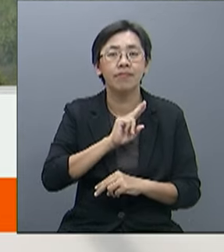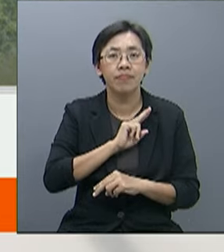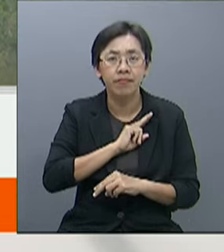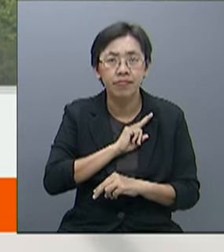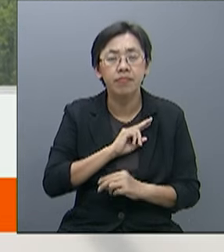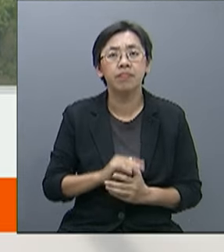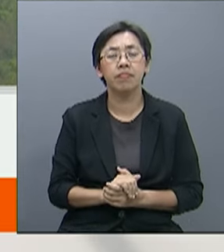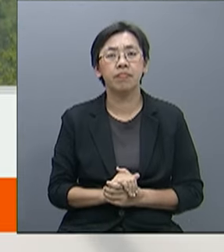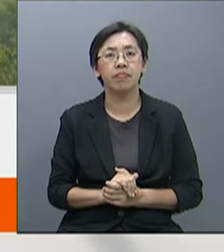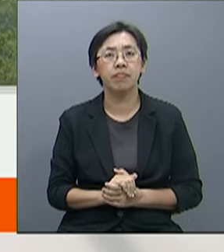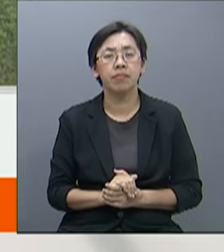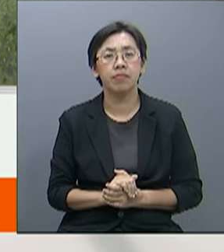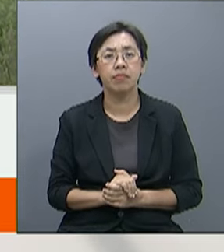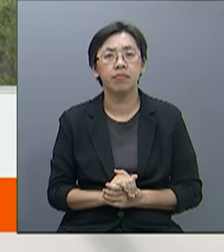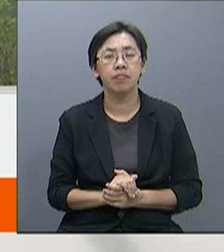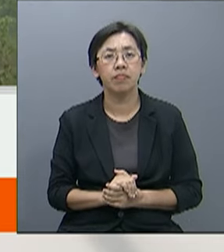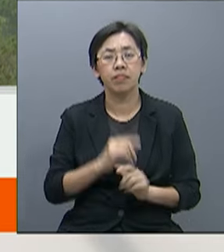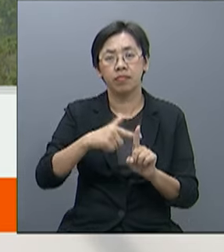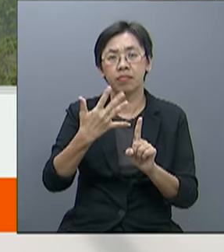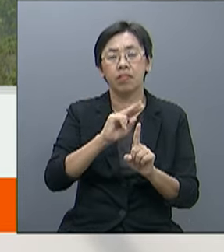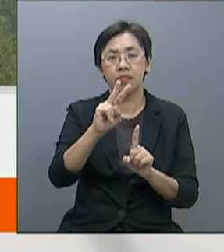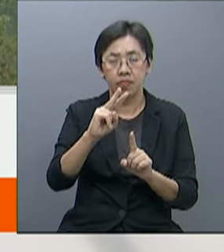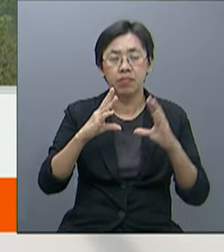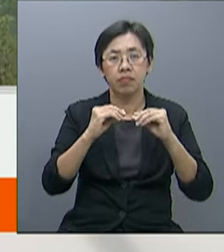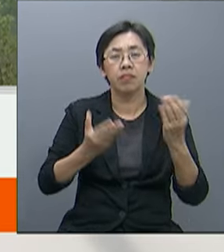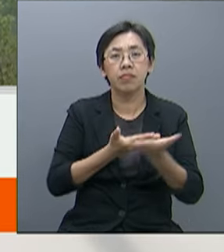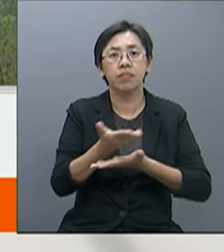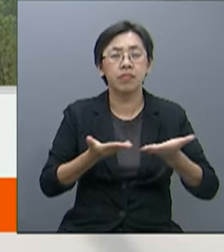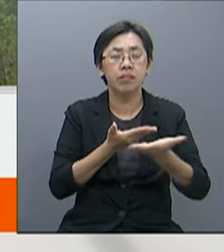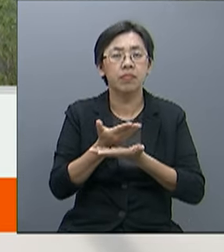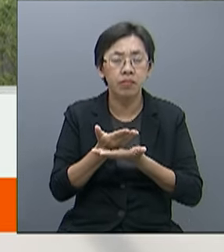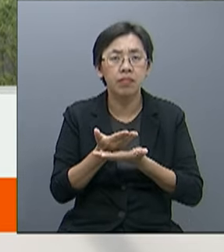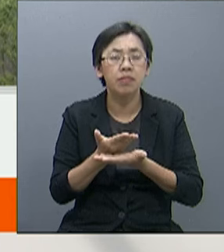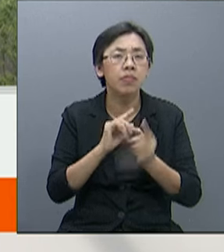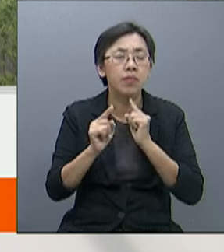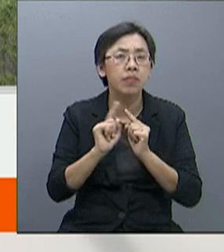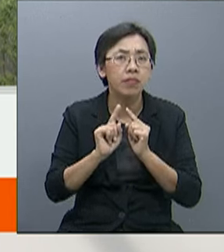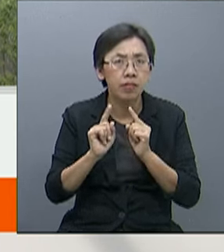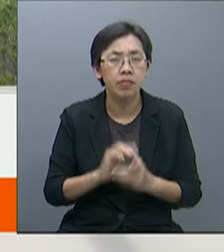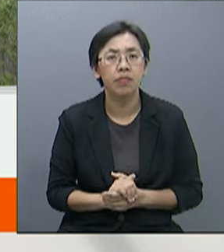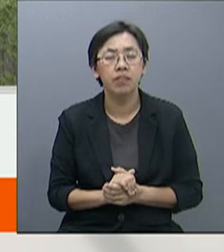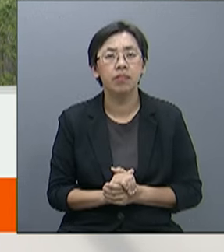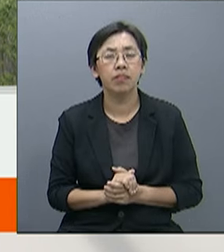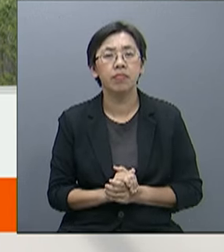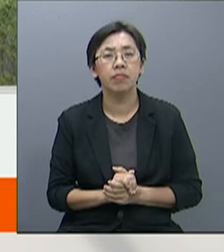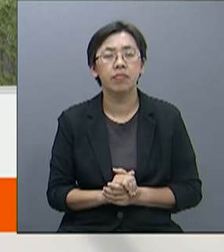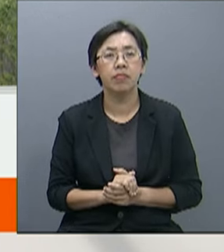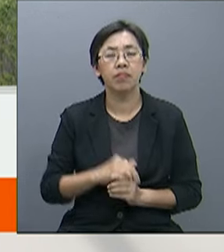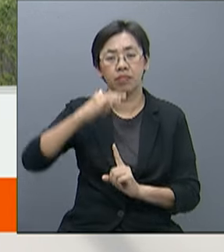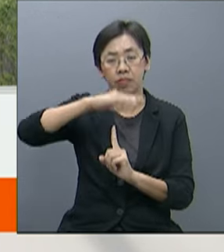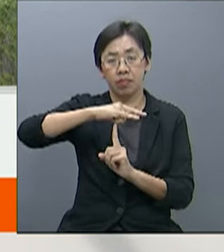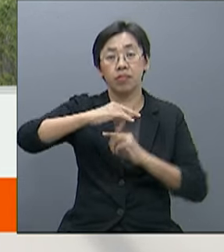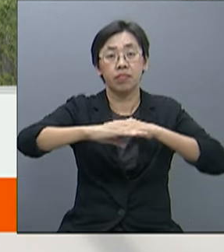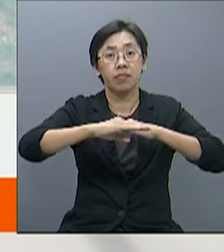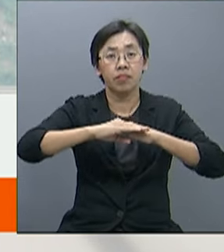อเปอร์มาประชุมใช่ไหมครับเมื่อวันที่2พฤษภาเราก็บอกว่าให้คุณดับสัญญาณสายอากาศที่อยู่ตะเข็บชายแดนทั้งหมดภ